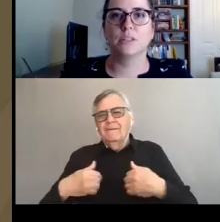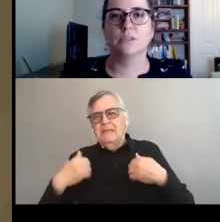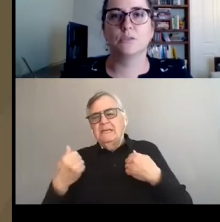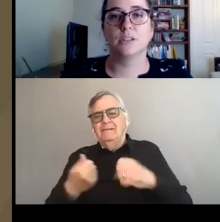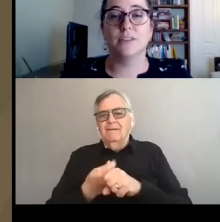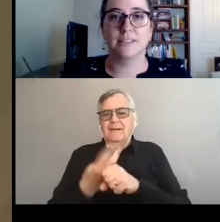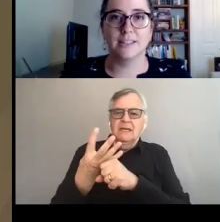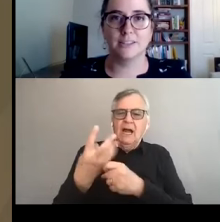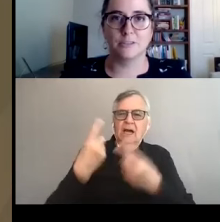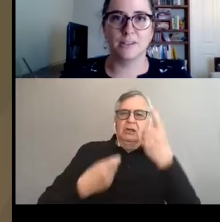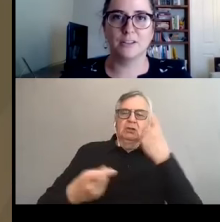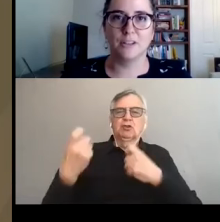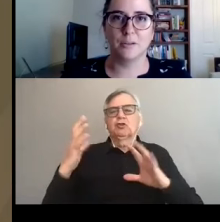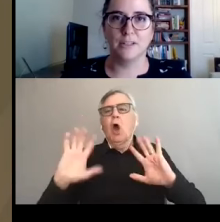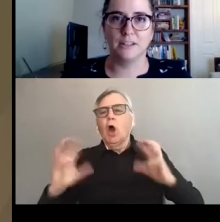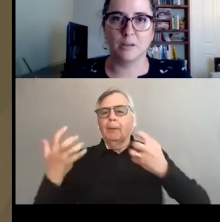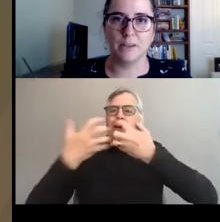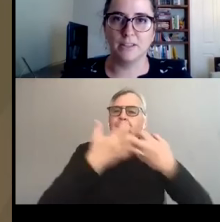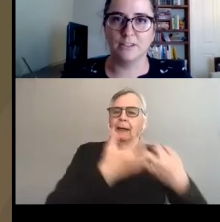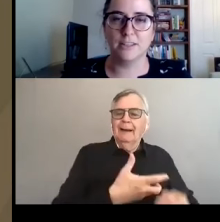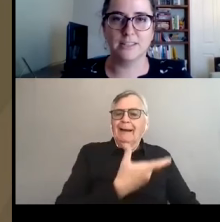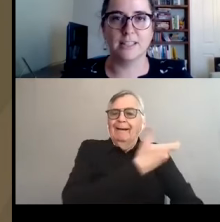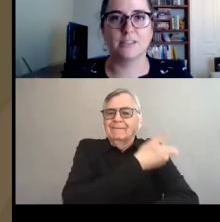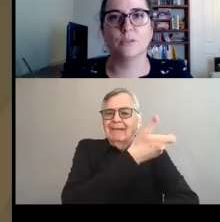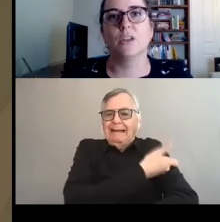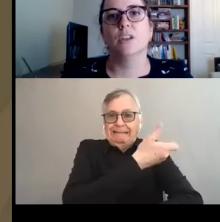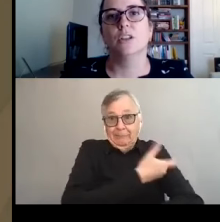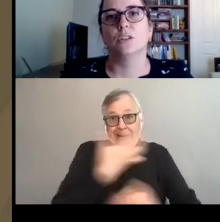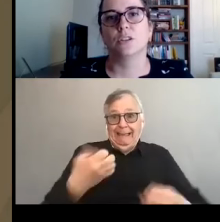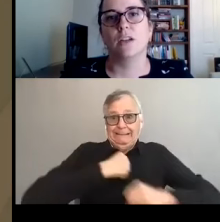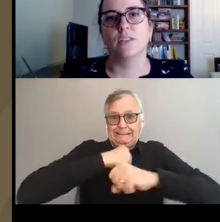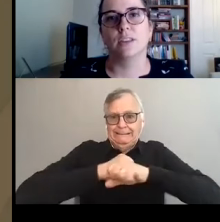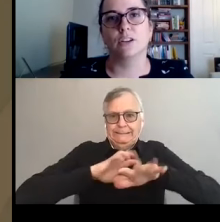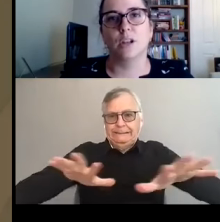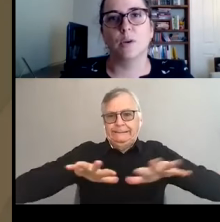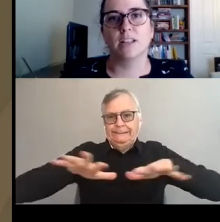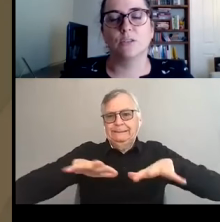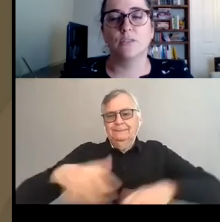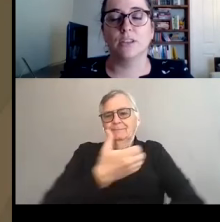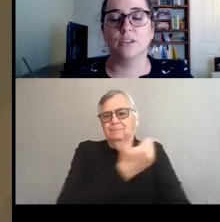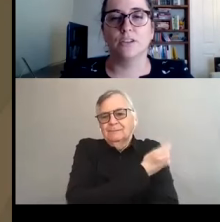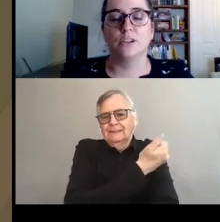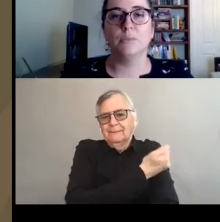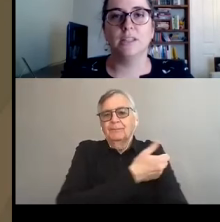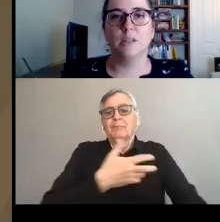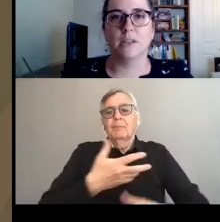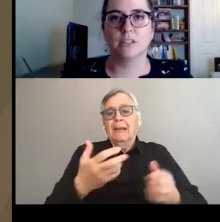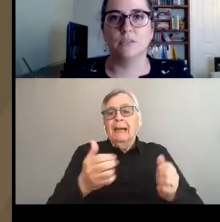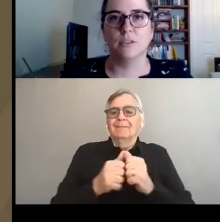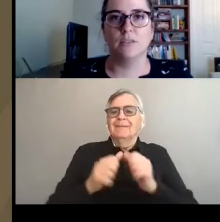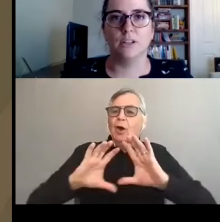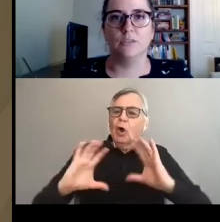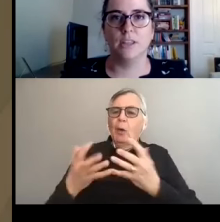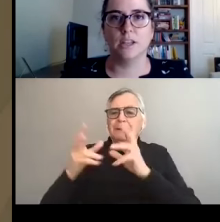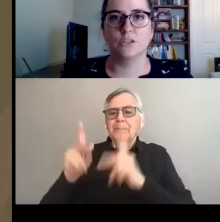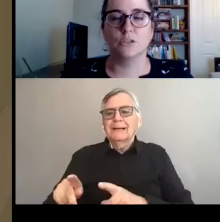se poser sur les vaccins, qui sont maintenant qu'on est en pleine campagne de vaccination. Donc, en collaboration avec le comité des personnes